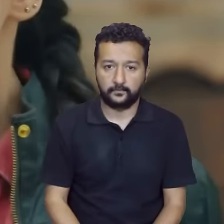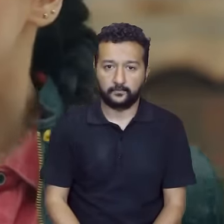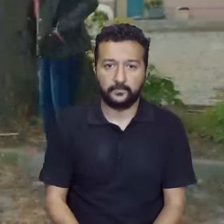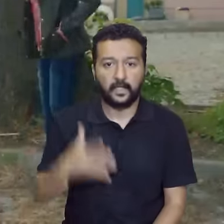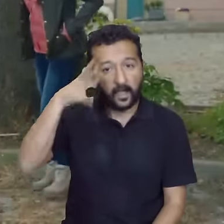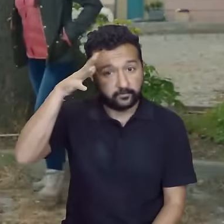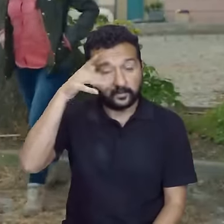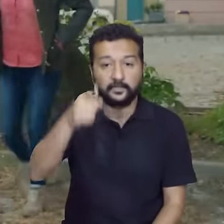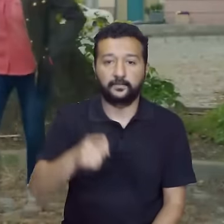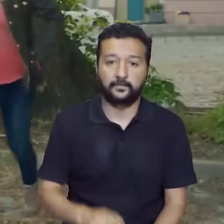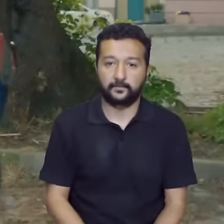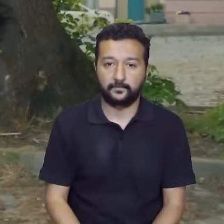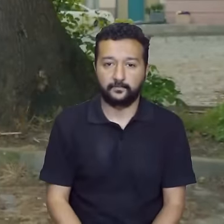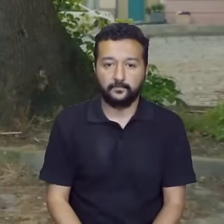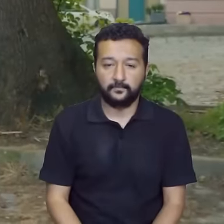Salak!